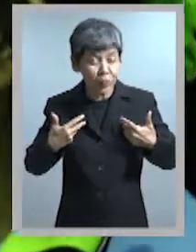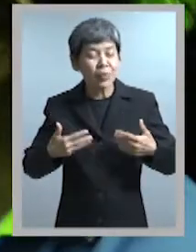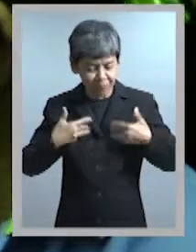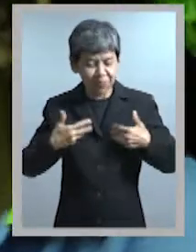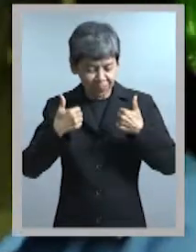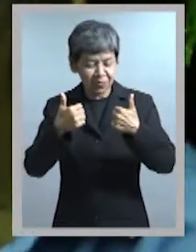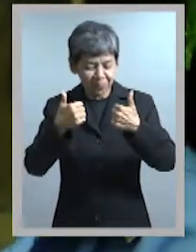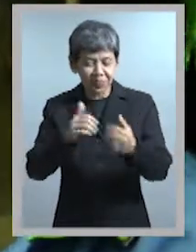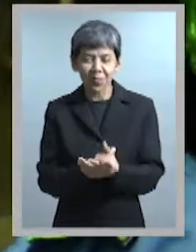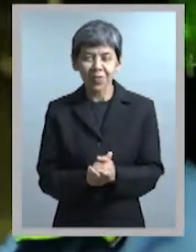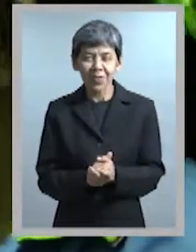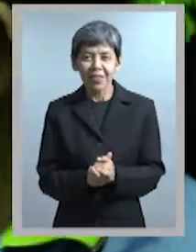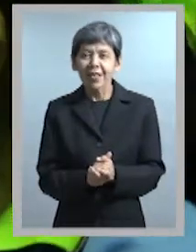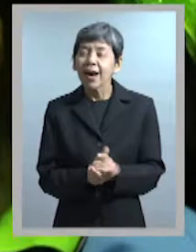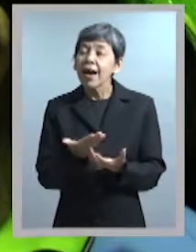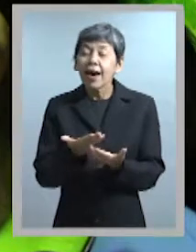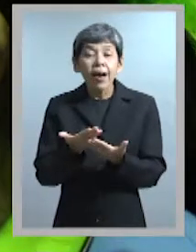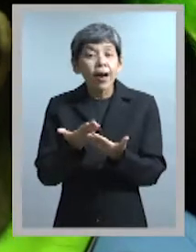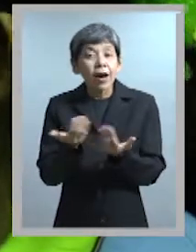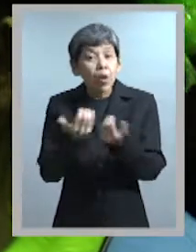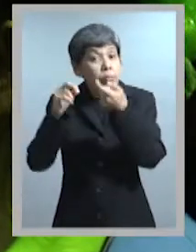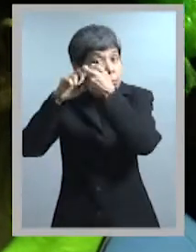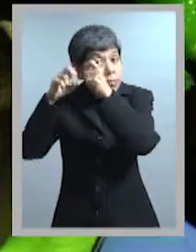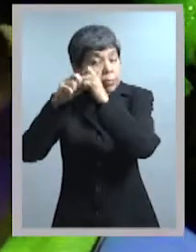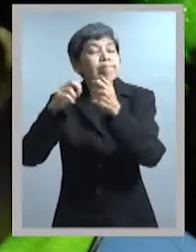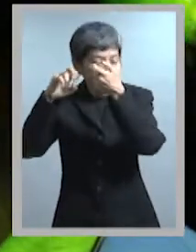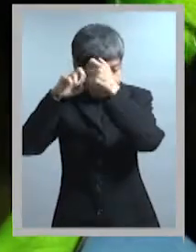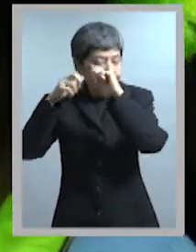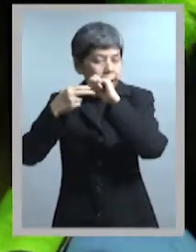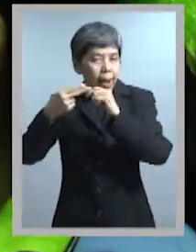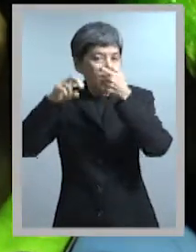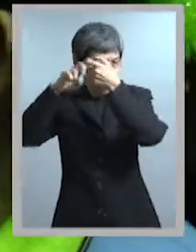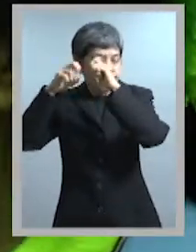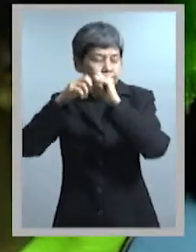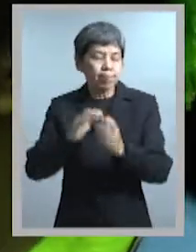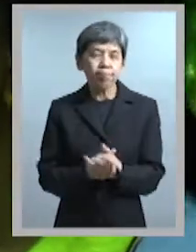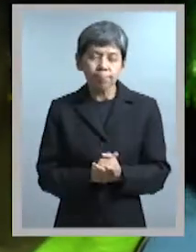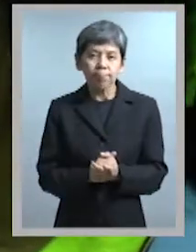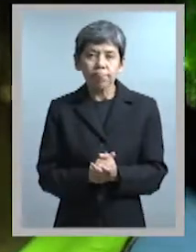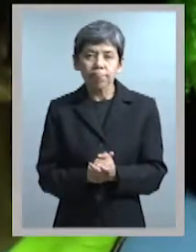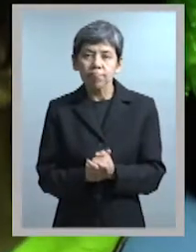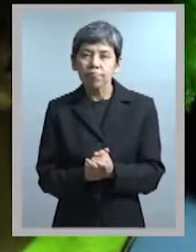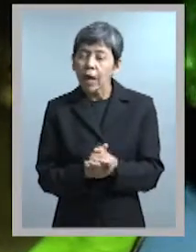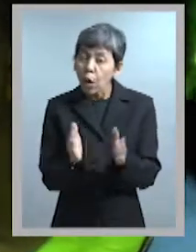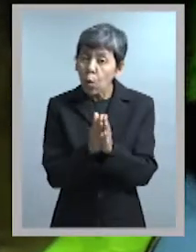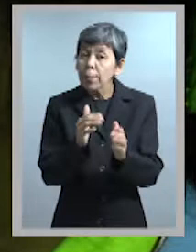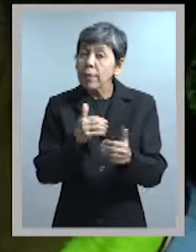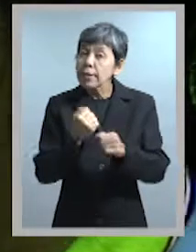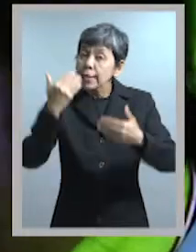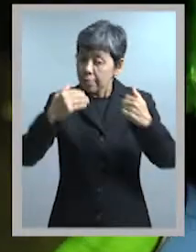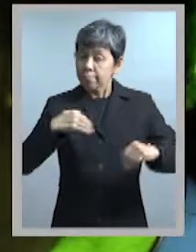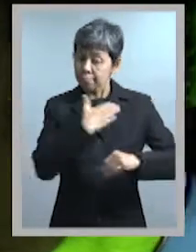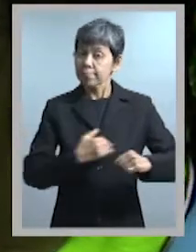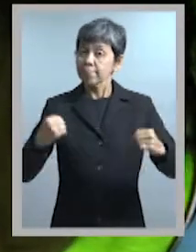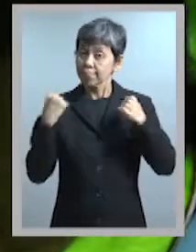นุกมั้ยครับงานวันนี้ก็แล้วน้องนี่เป็นออทิสติกใช่มั้ยครับ ออทิสติกค่ะ ค่ะ ครับผมก็มาร่วมกิจกรรม